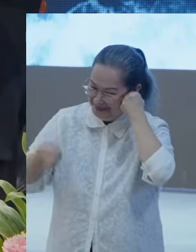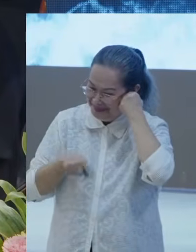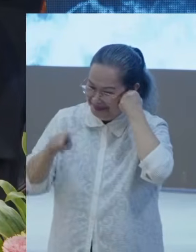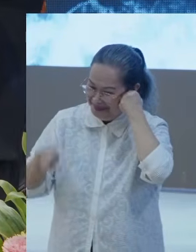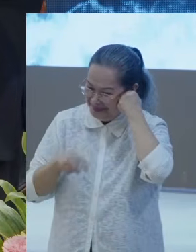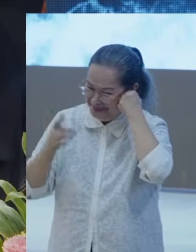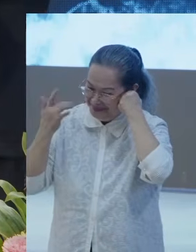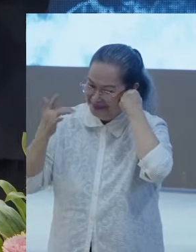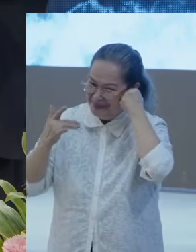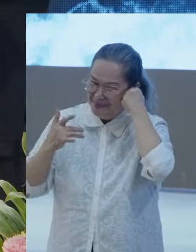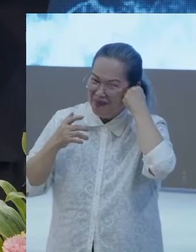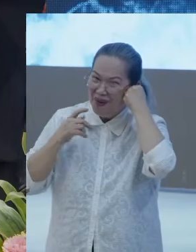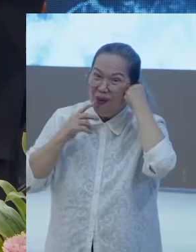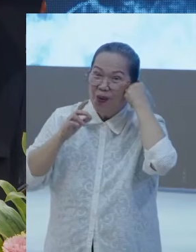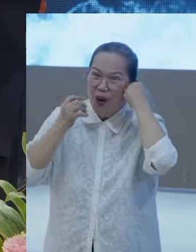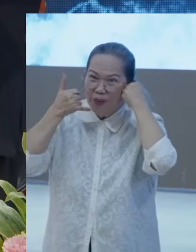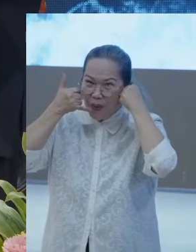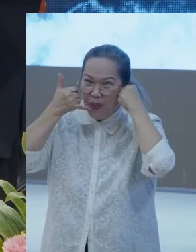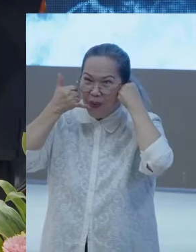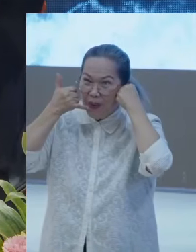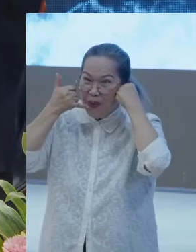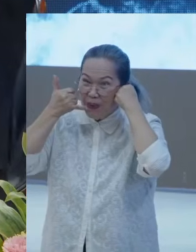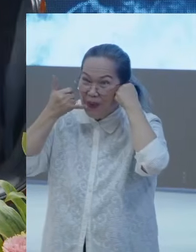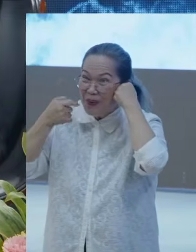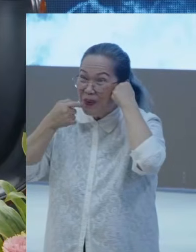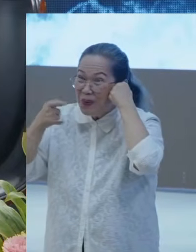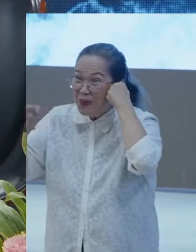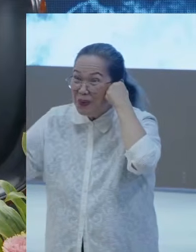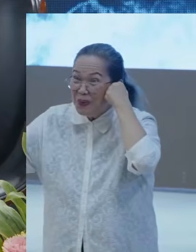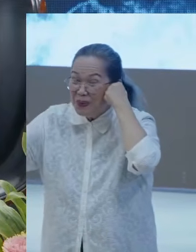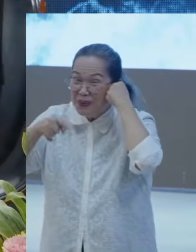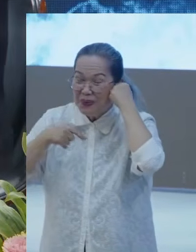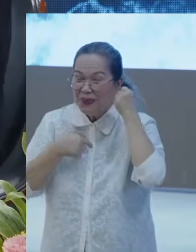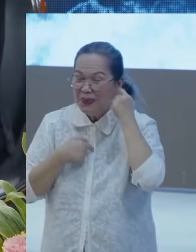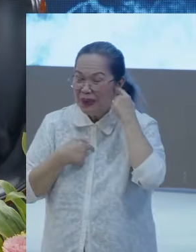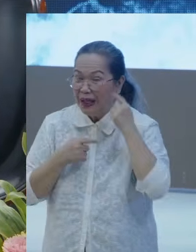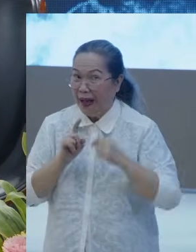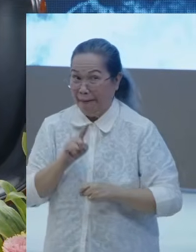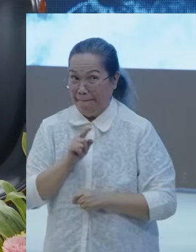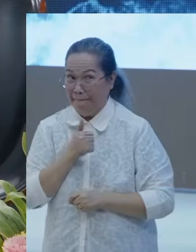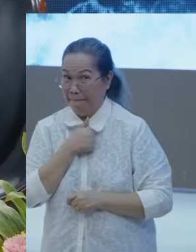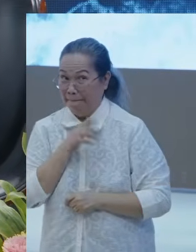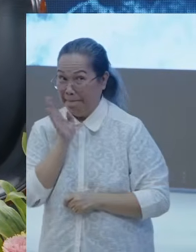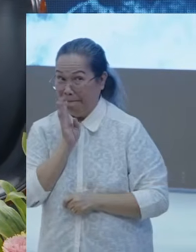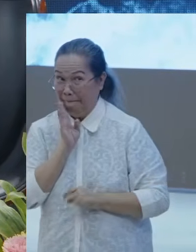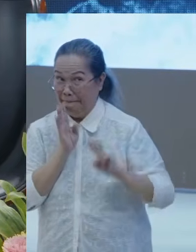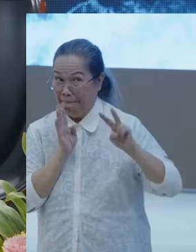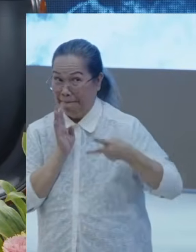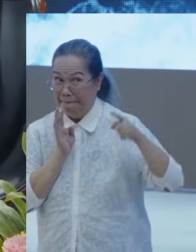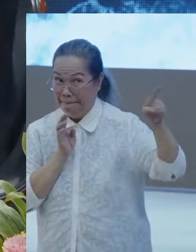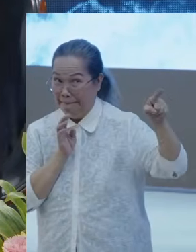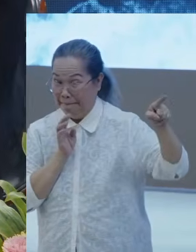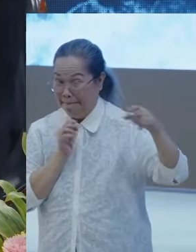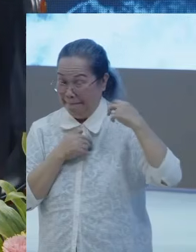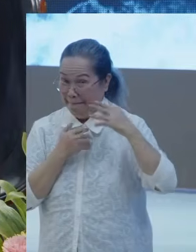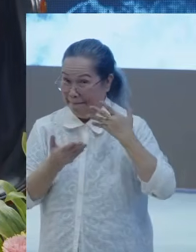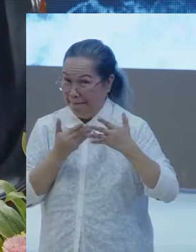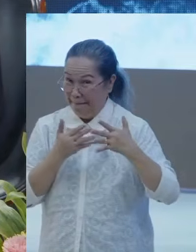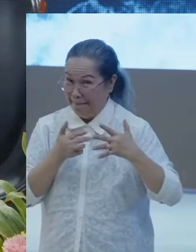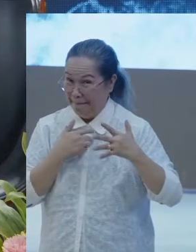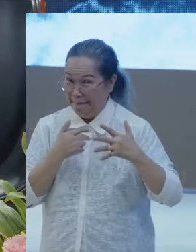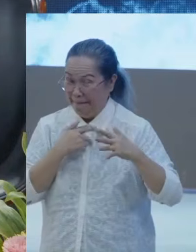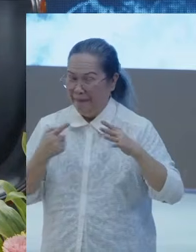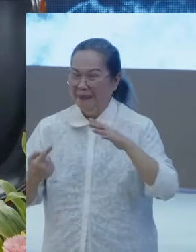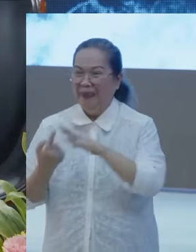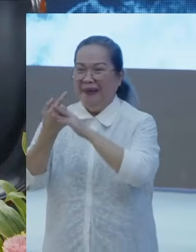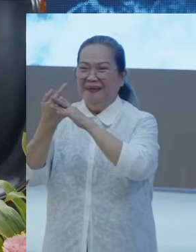na, tatawagan ko na yung gusto kong tawagan. Tapos sesenyasan ko na yung kapatid ko, sumunod ka na. Baka tayo masingitan